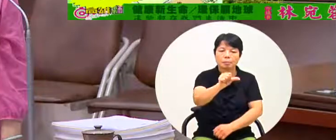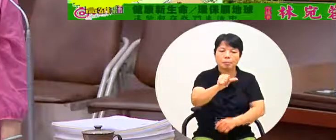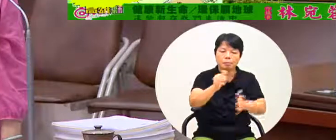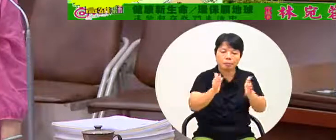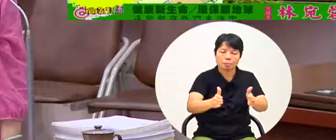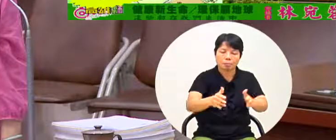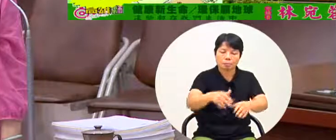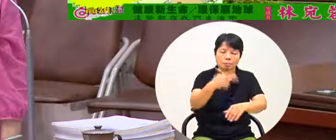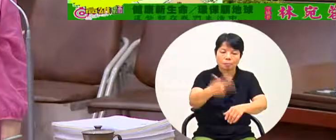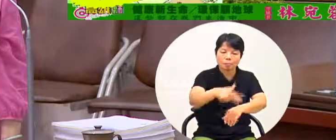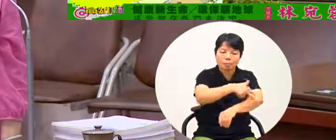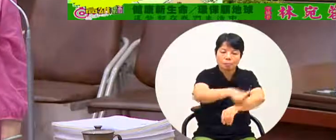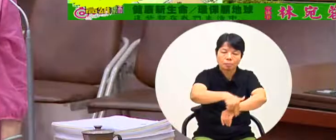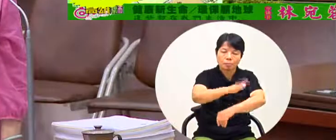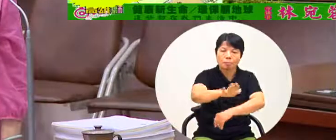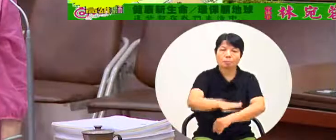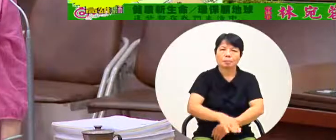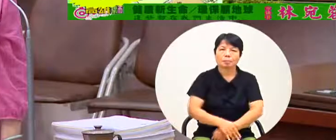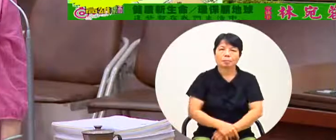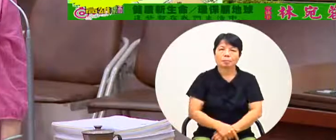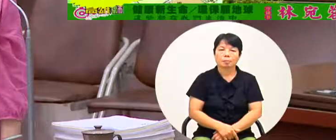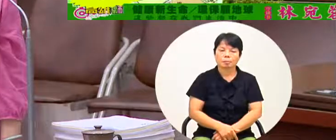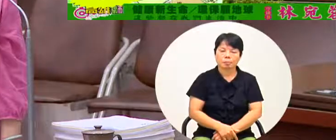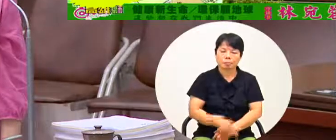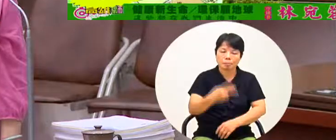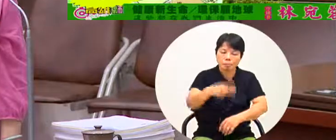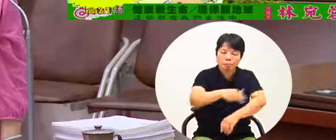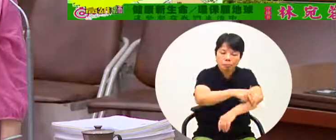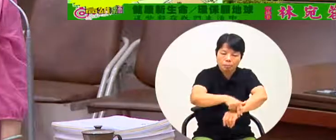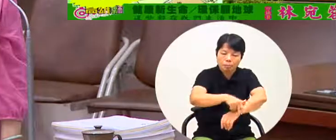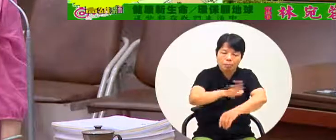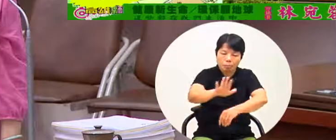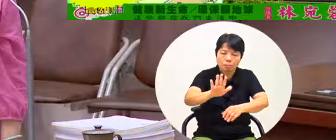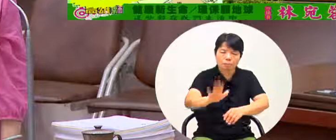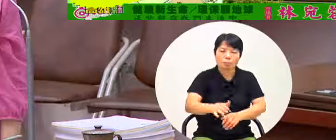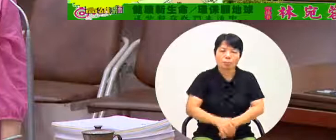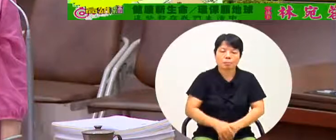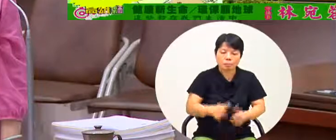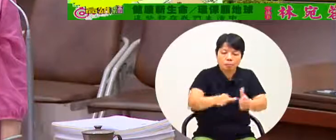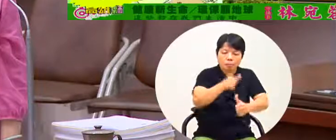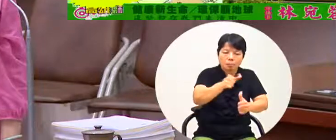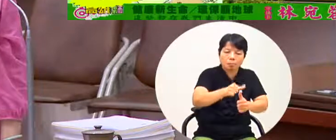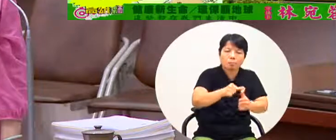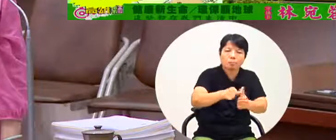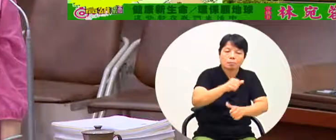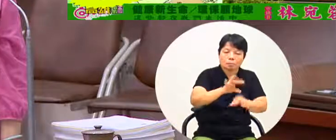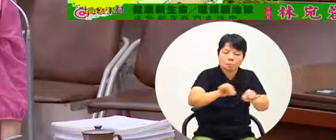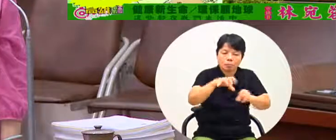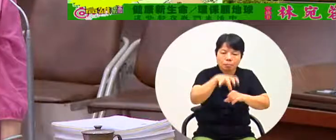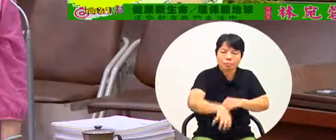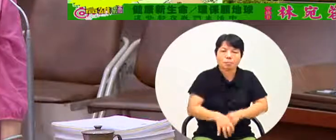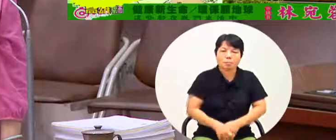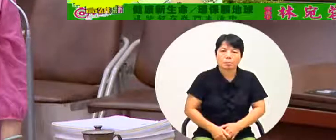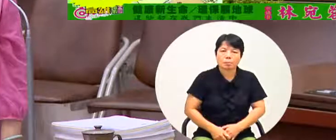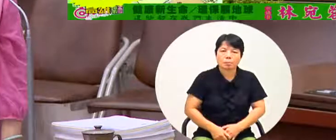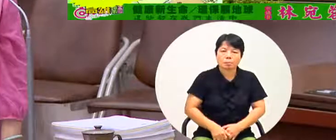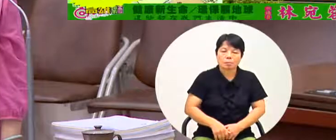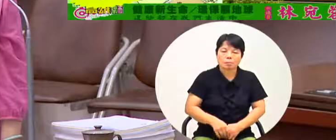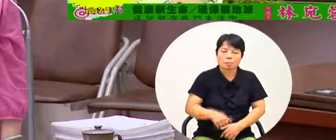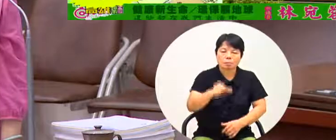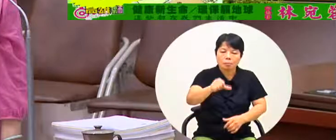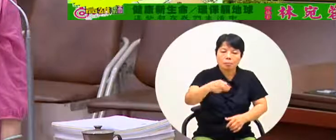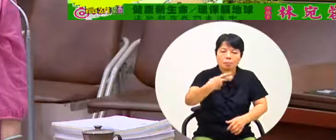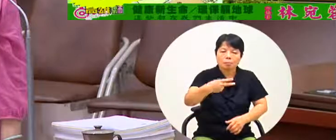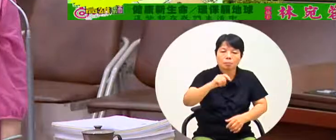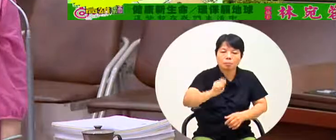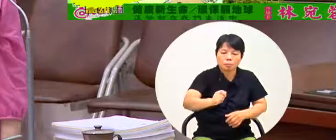就重划之后有规划五甲哈，五甲地区有一个五公顷的公园，个五甲公园，哇，这很